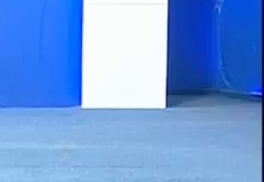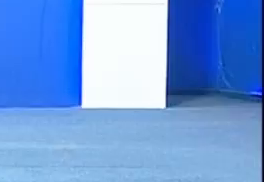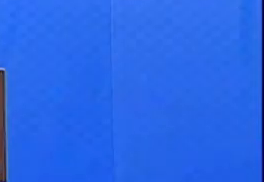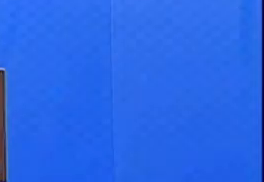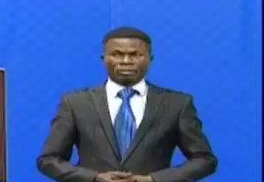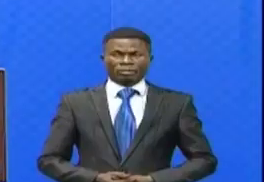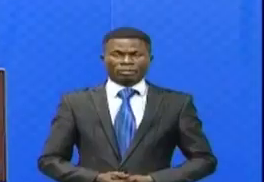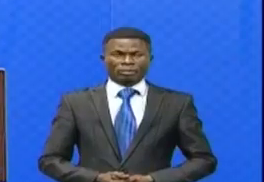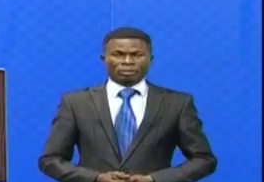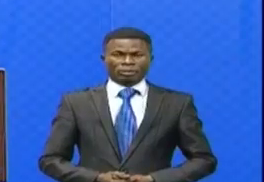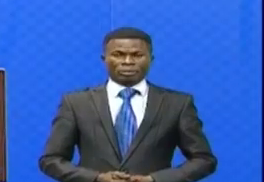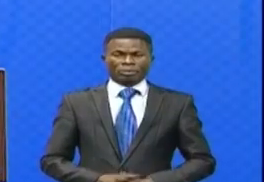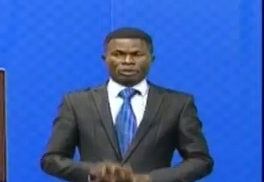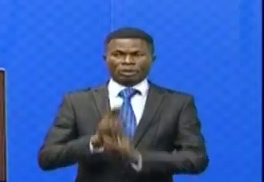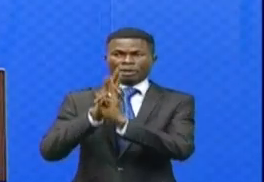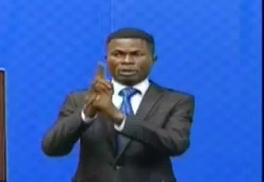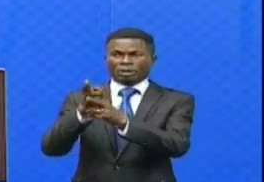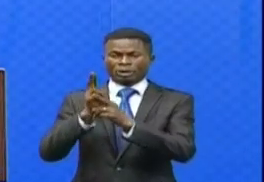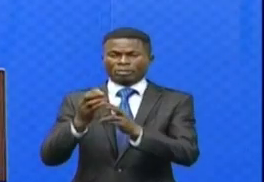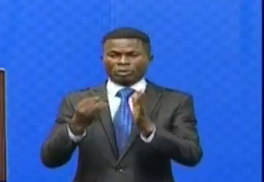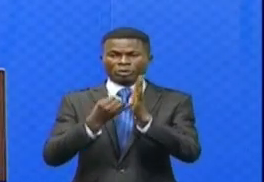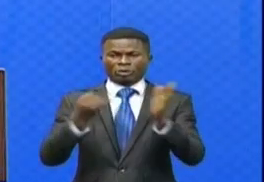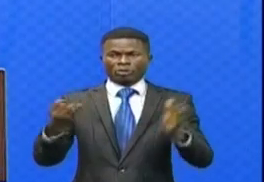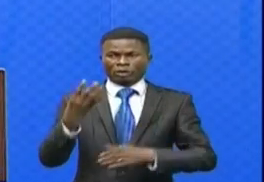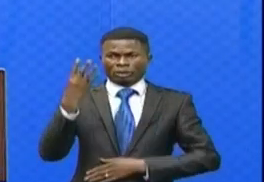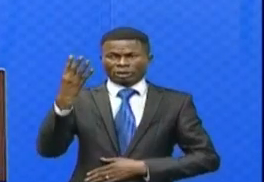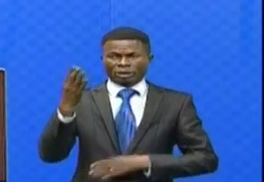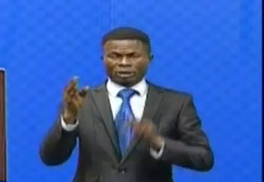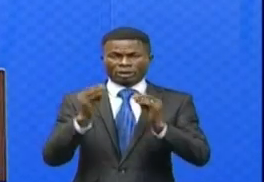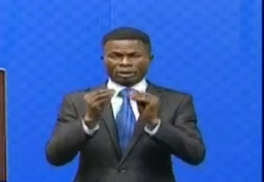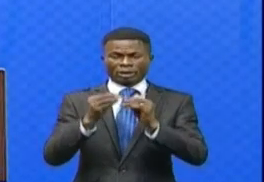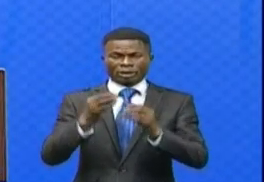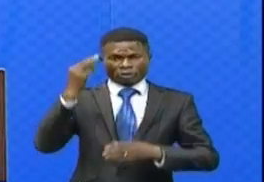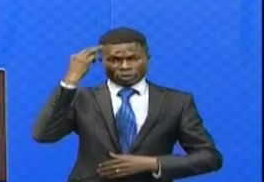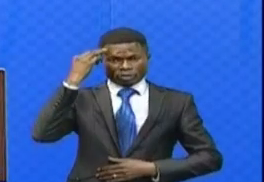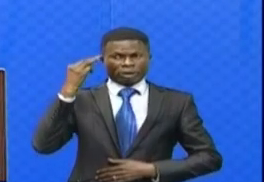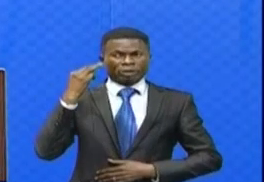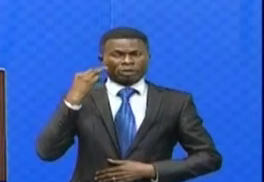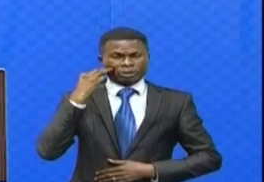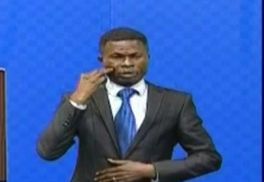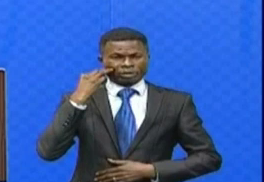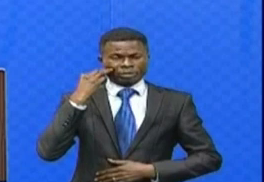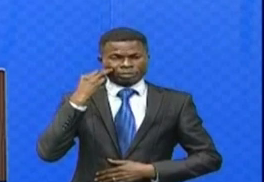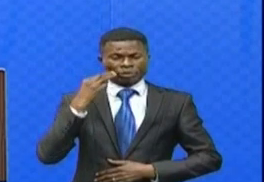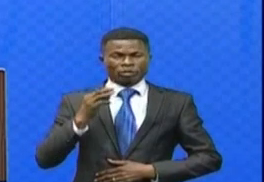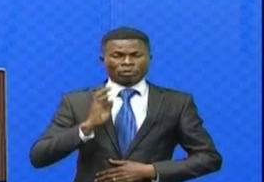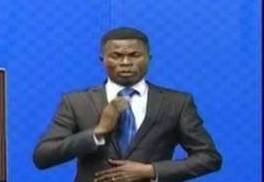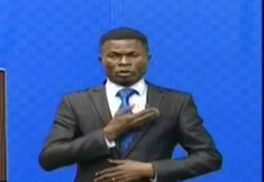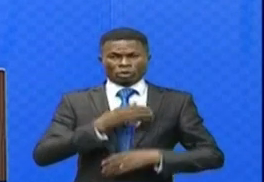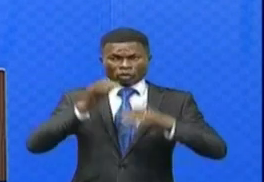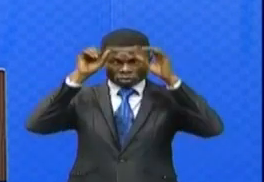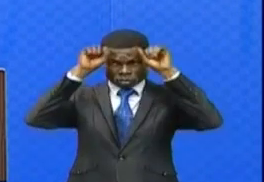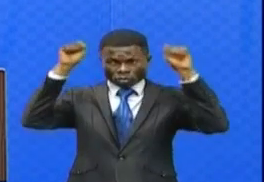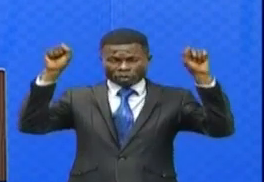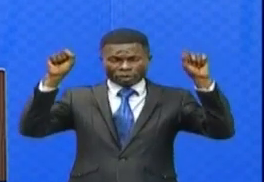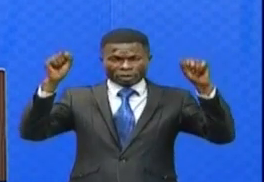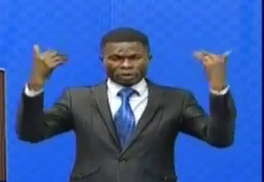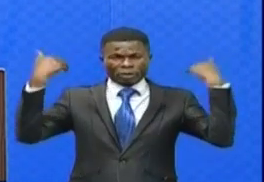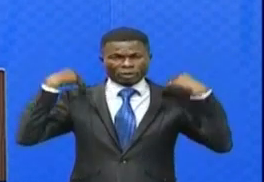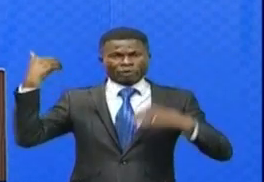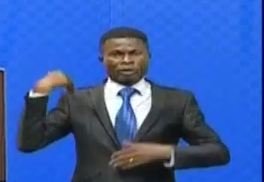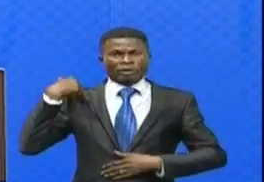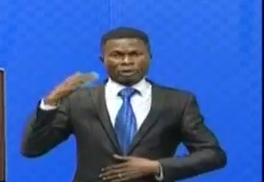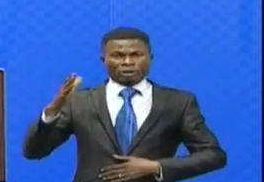compte rendu de la 64 ème réunion du conseil des ministres le président de la république chef de l'état